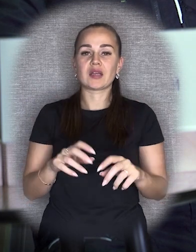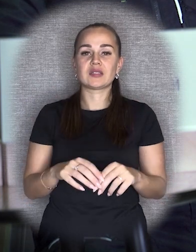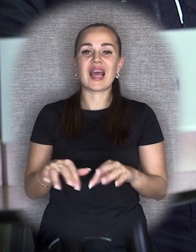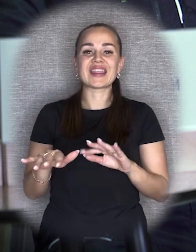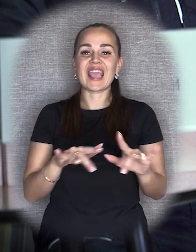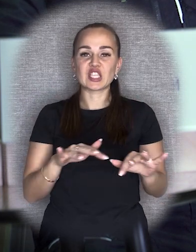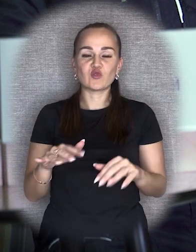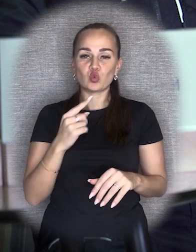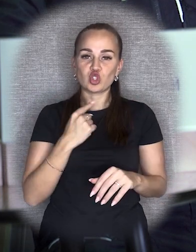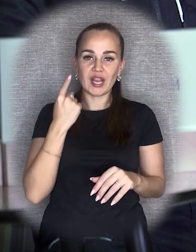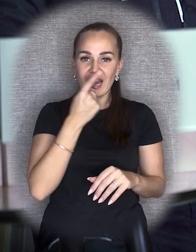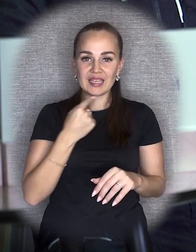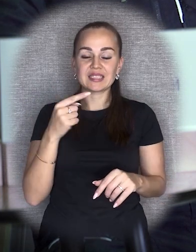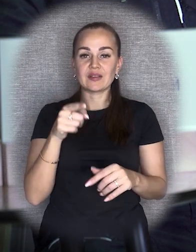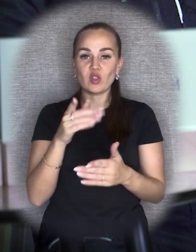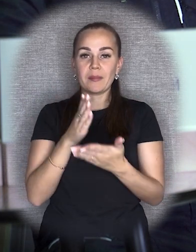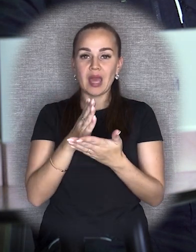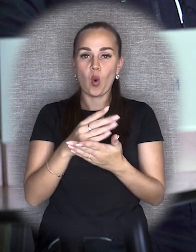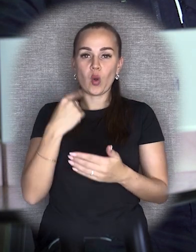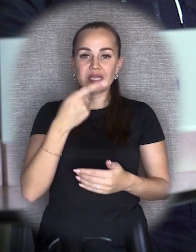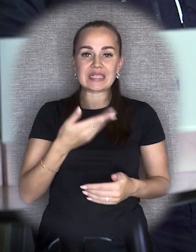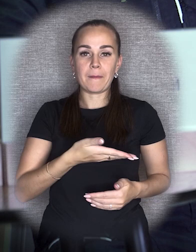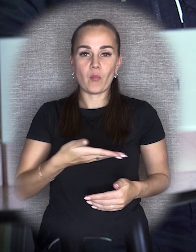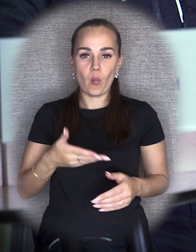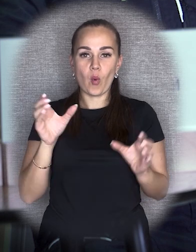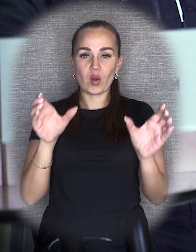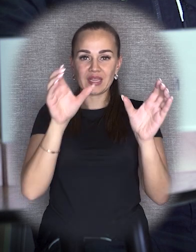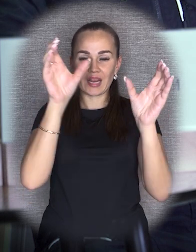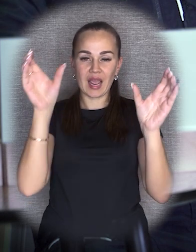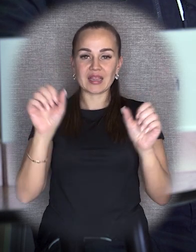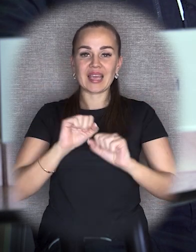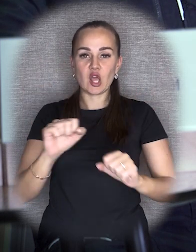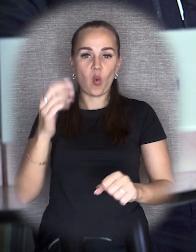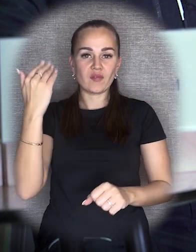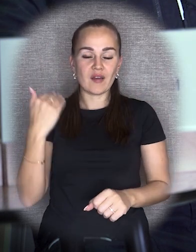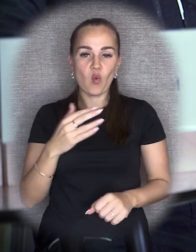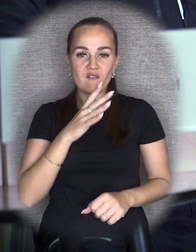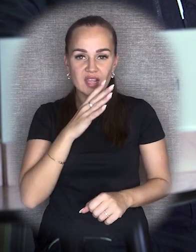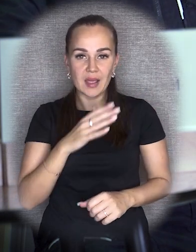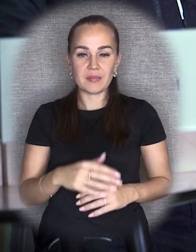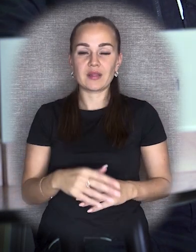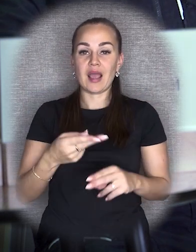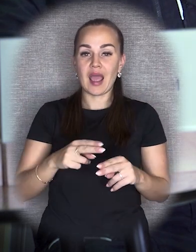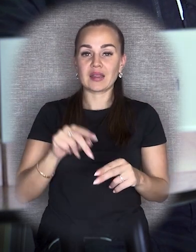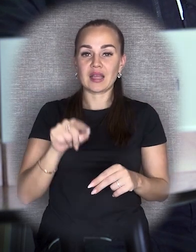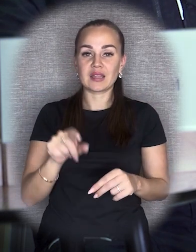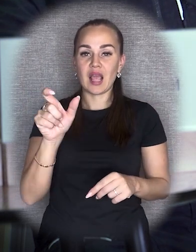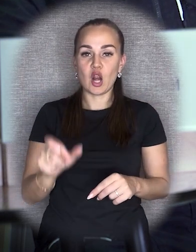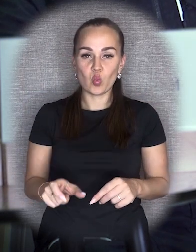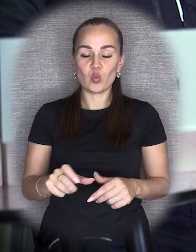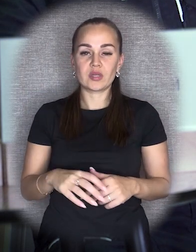нас «Действующие лица», и в котором размещены портреты героев того времени, то есть это те